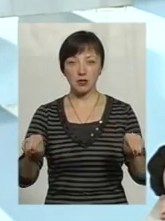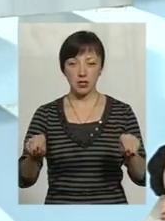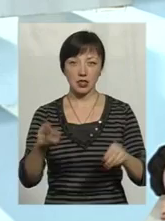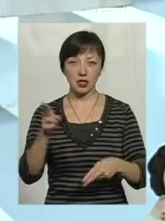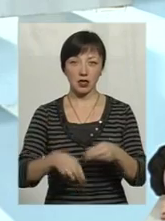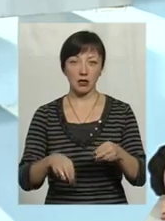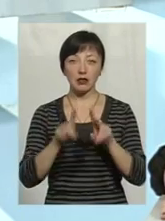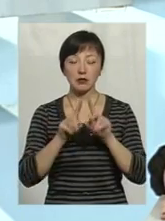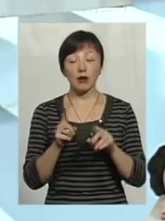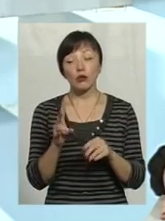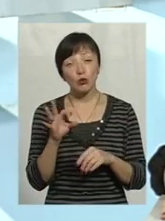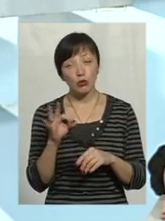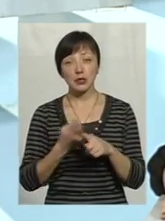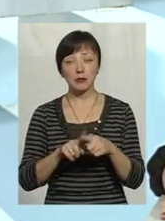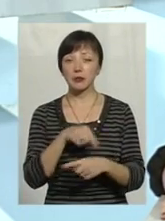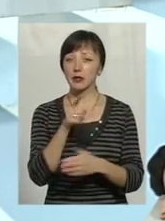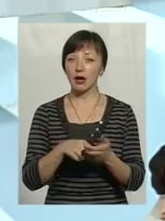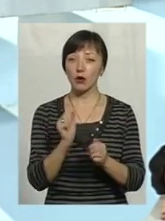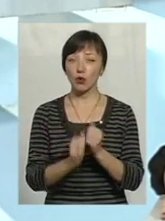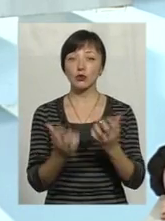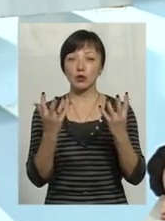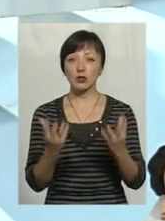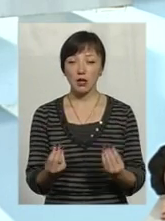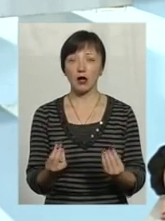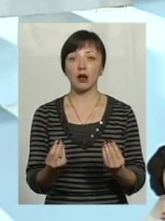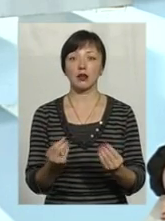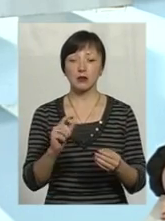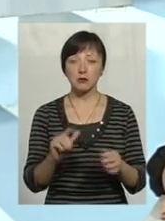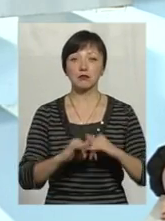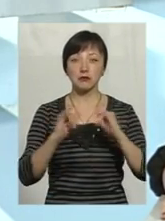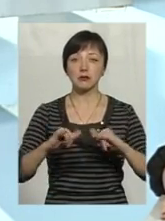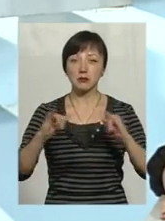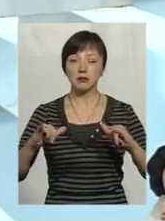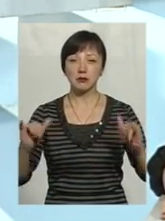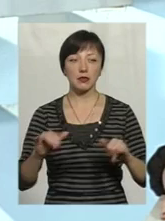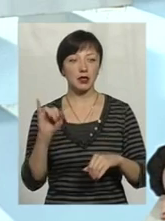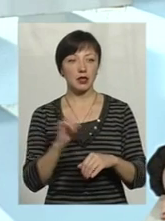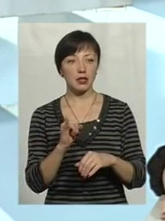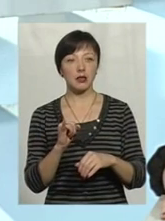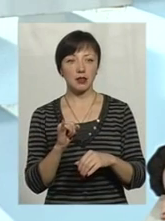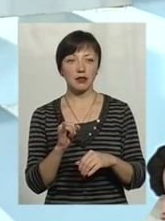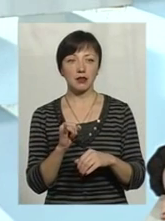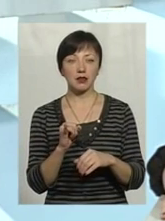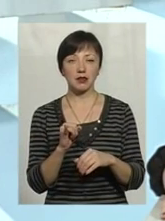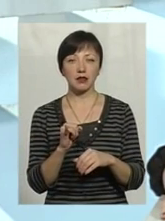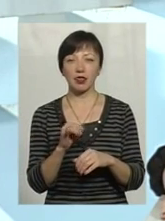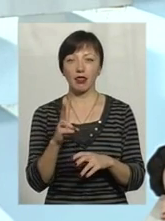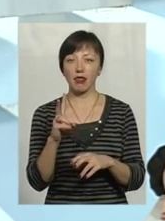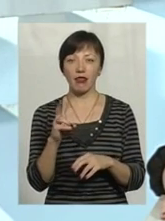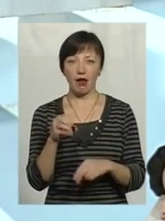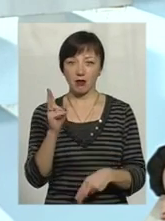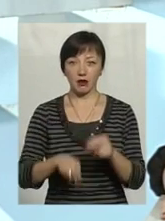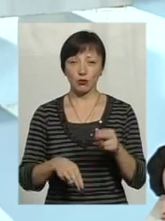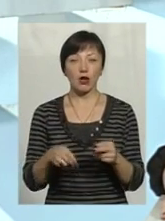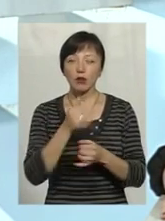все заляжеться. Але ж це питання кожного дня, воно заново і підживлюється, тому не